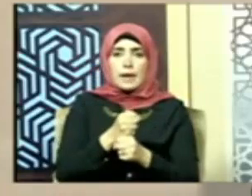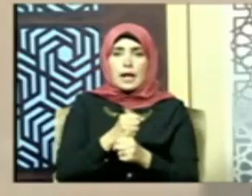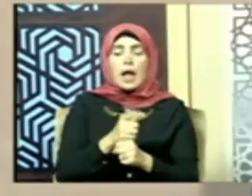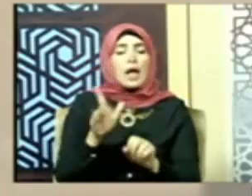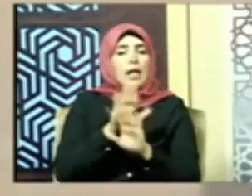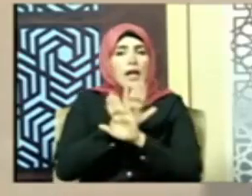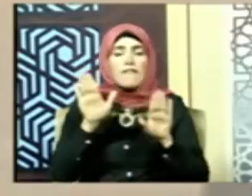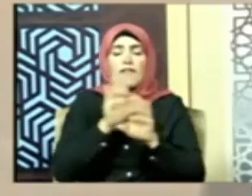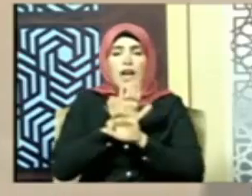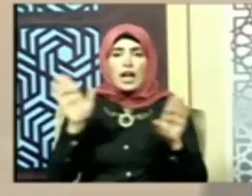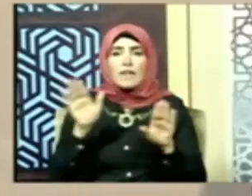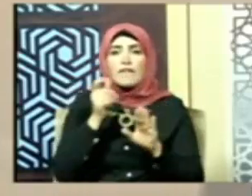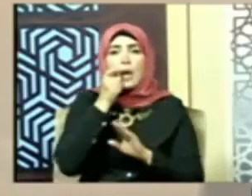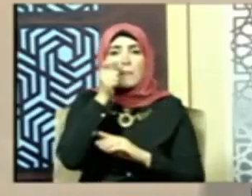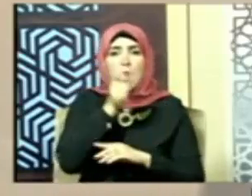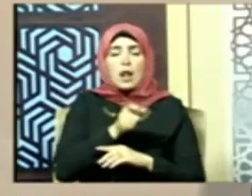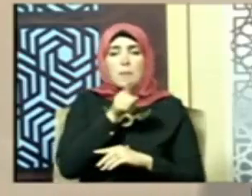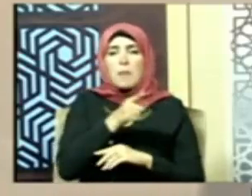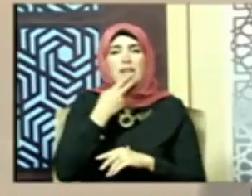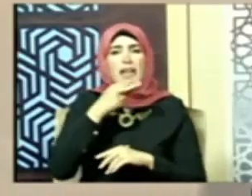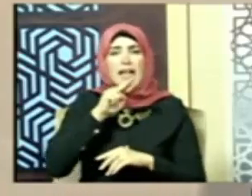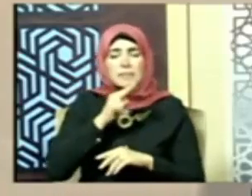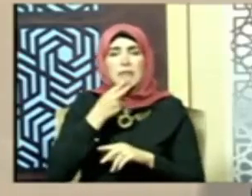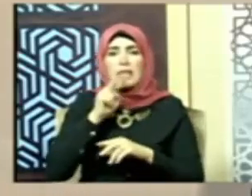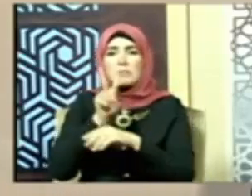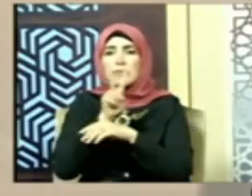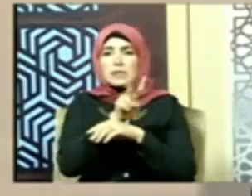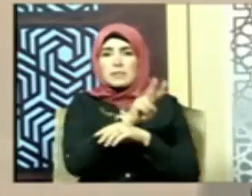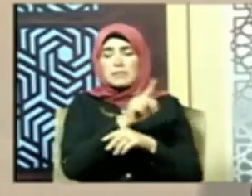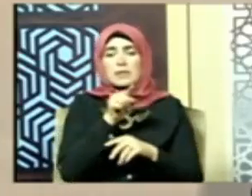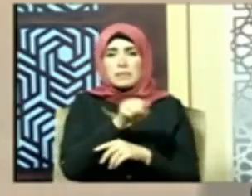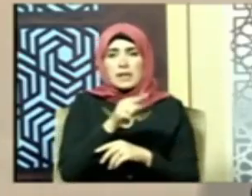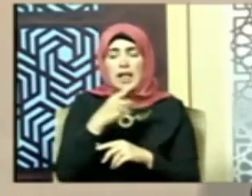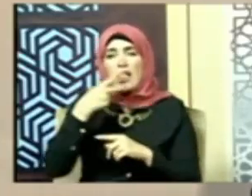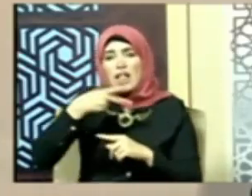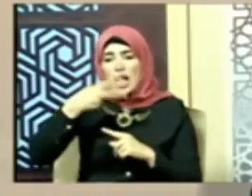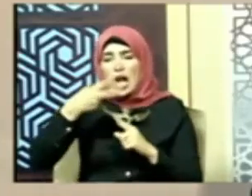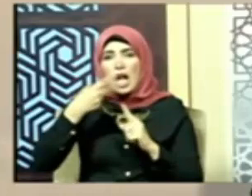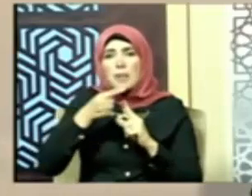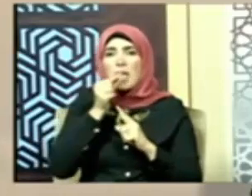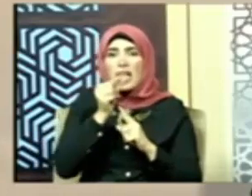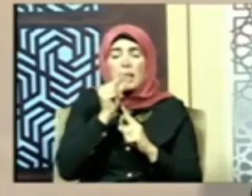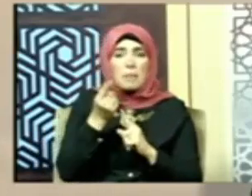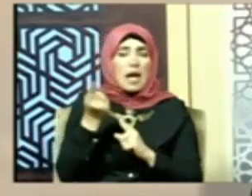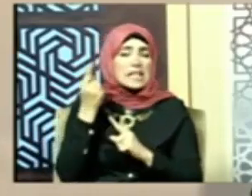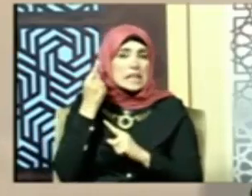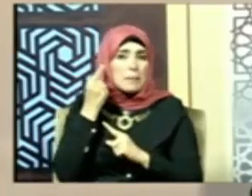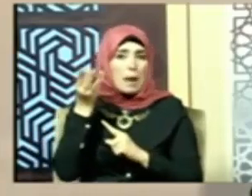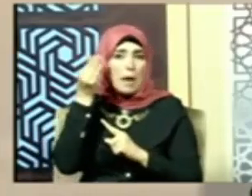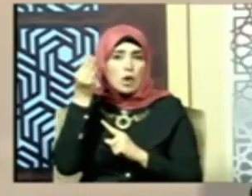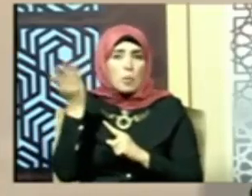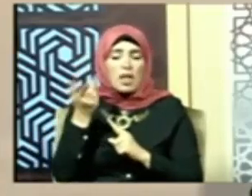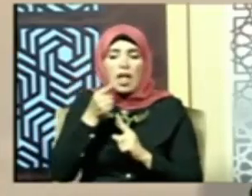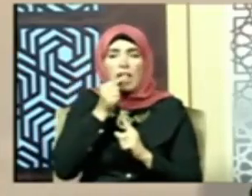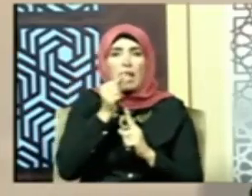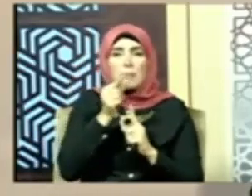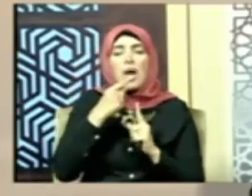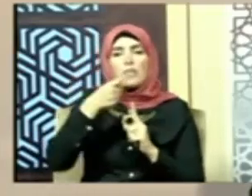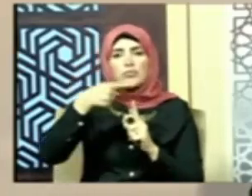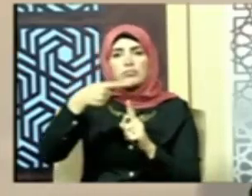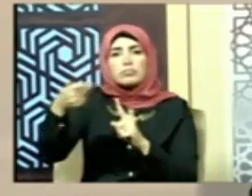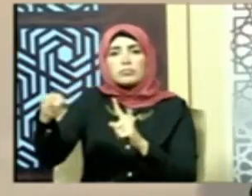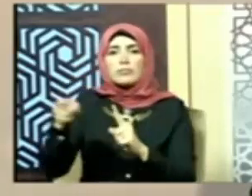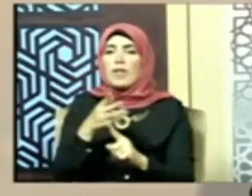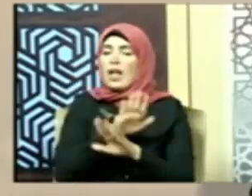كفى بالمرء كذبا أن يحدث بكل ما سمع. وقال صلى